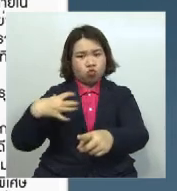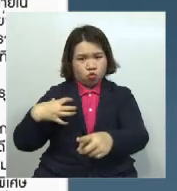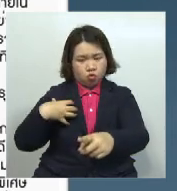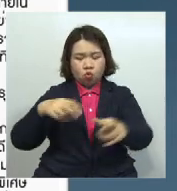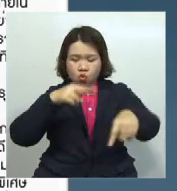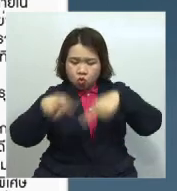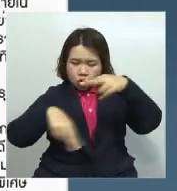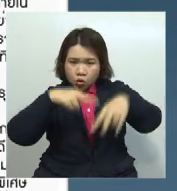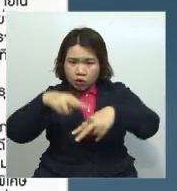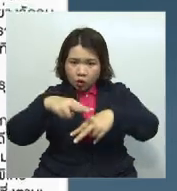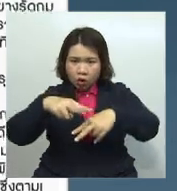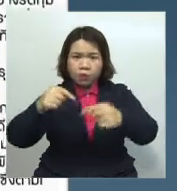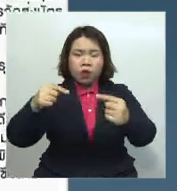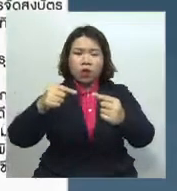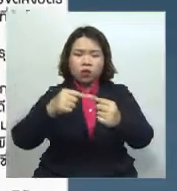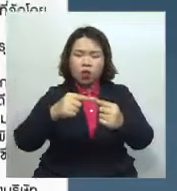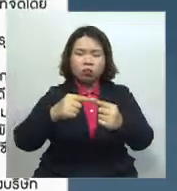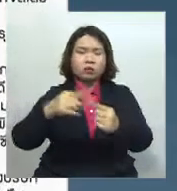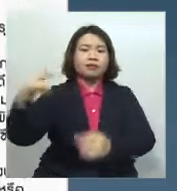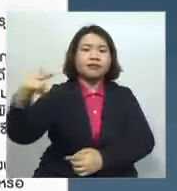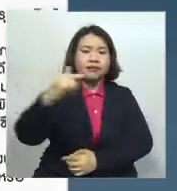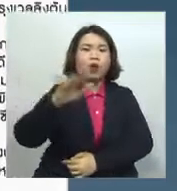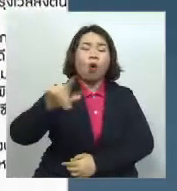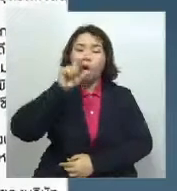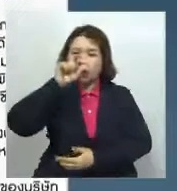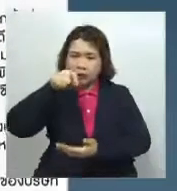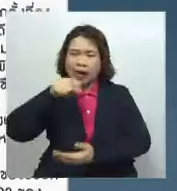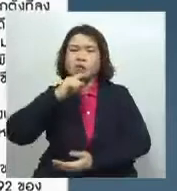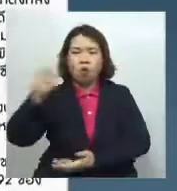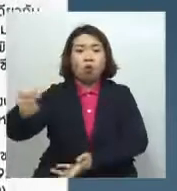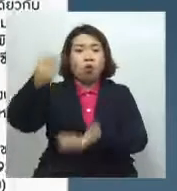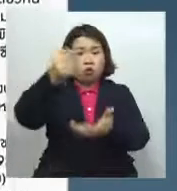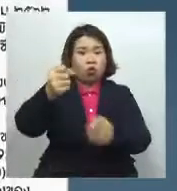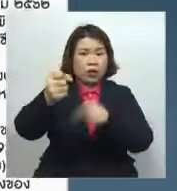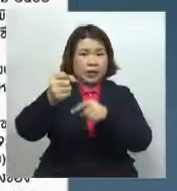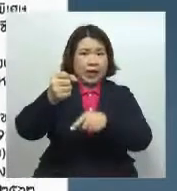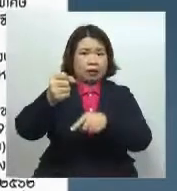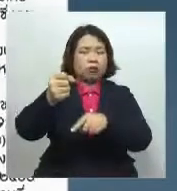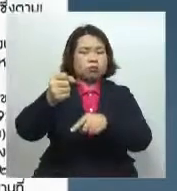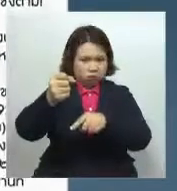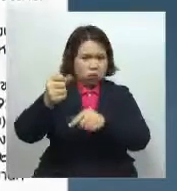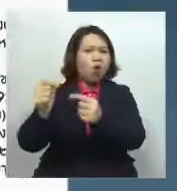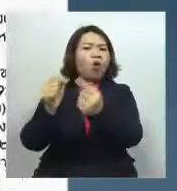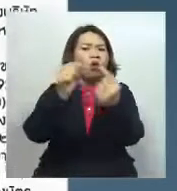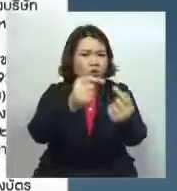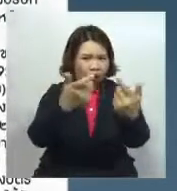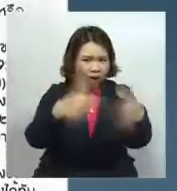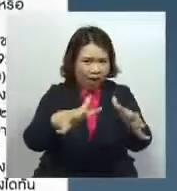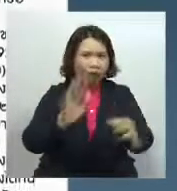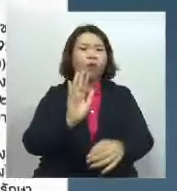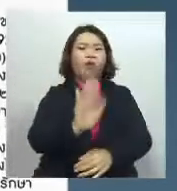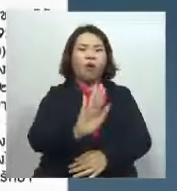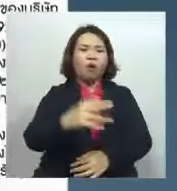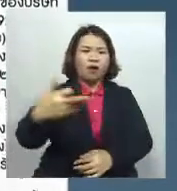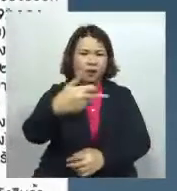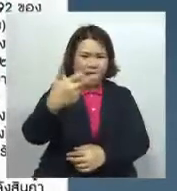ทุได้ตรวจสอบกับสายการบินแอร์ New Zealandพบว่าถุงเมลการทกพิเศษดังกลาวถูกส่งต่อให้กบพระแนกคาโก